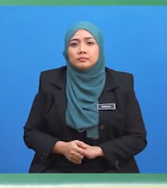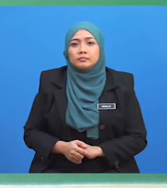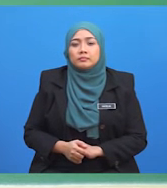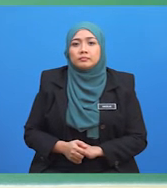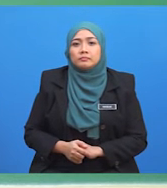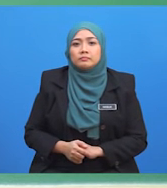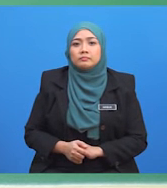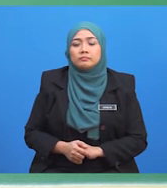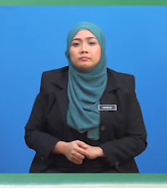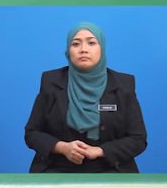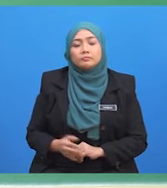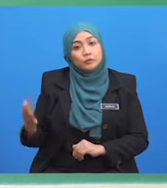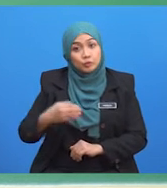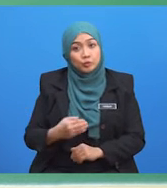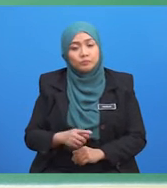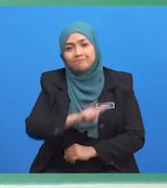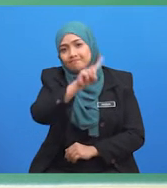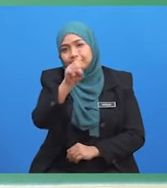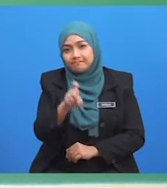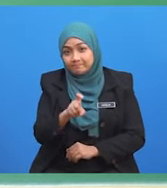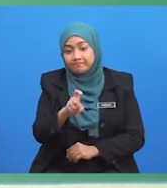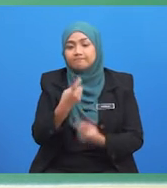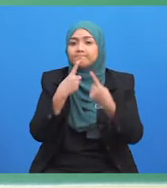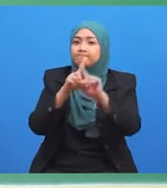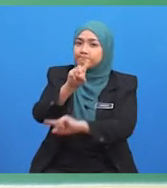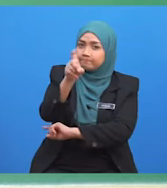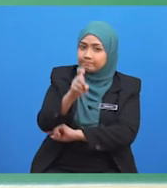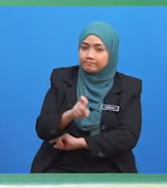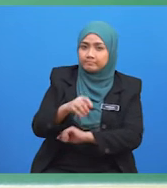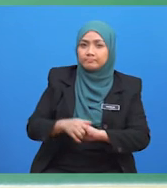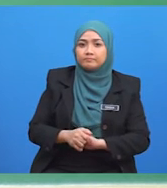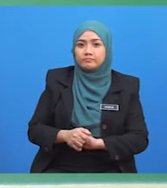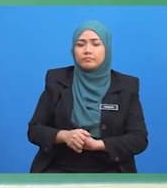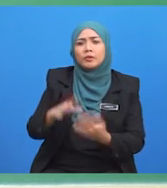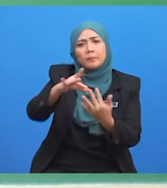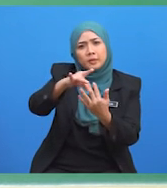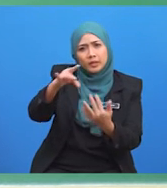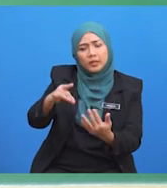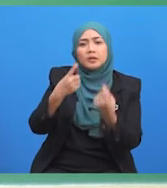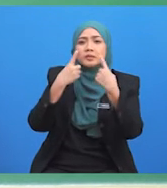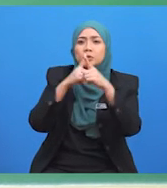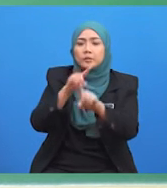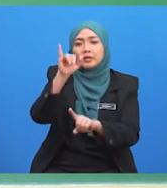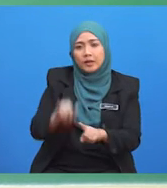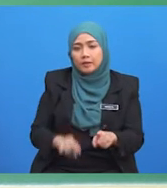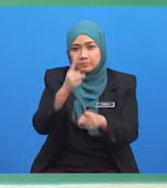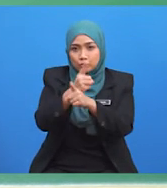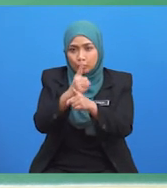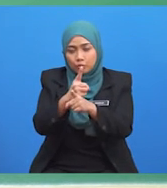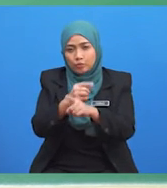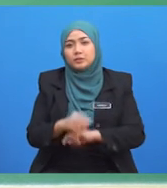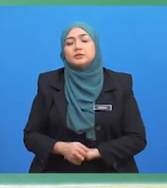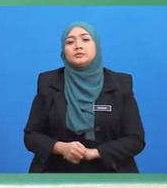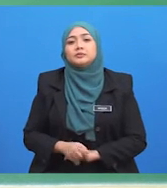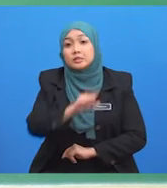Jom kita jawab soalan. Aktiviti pertama, pilih jawapan yang betul.